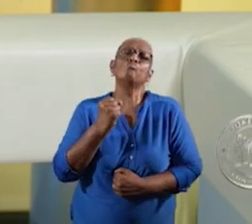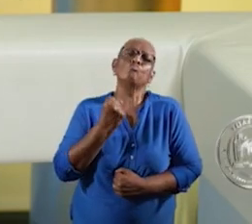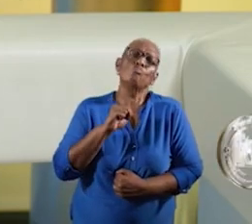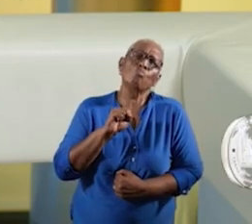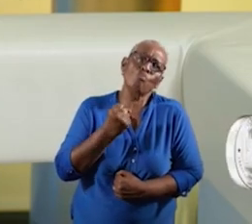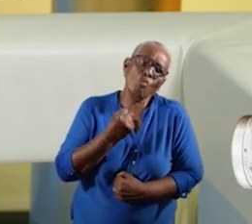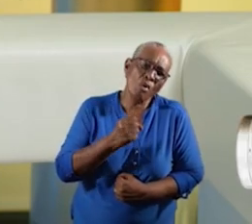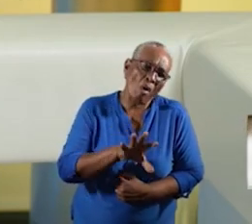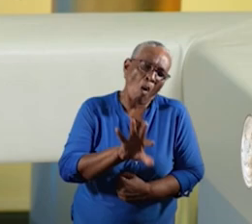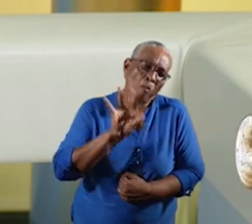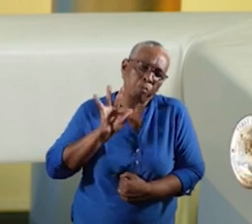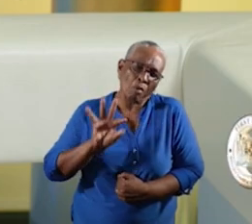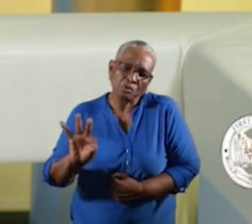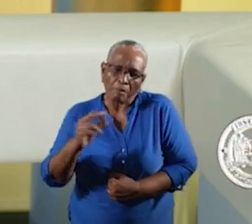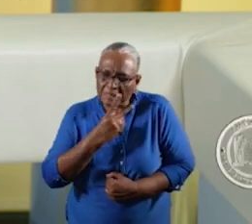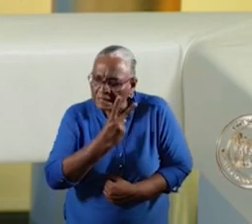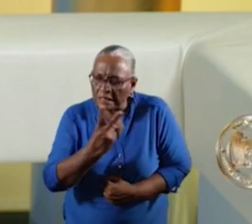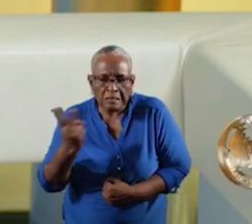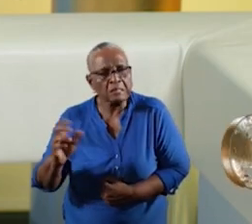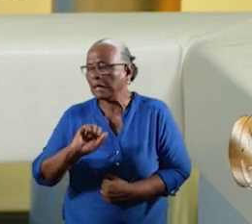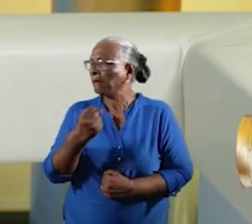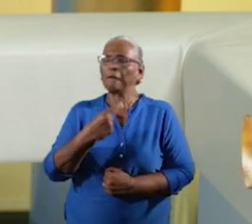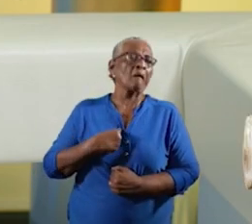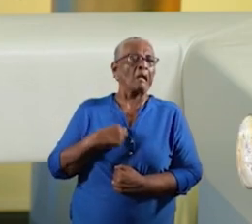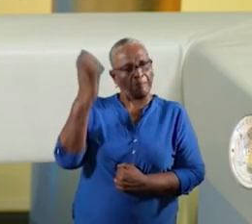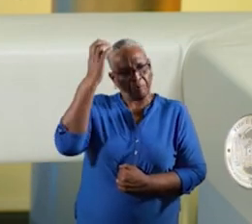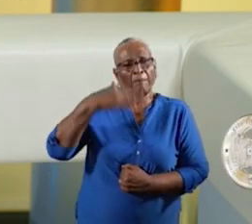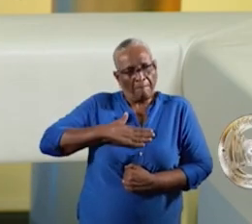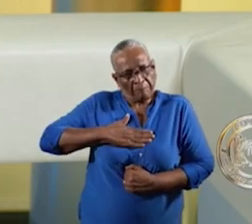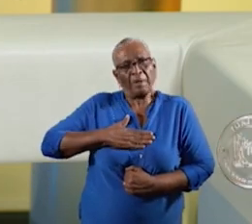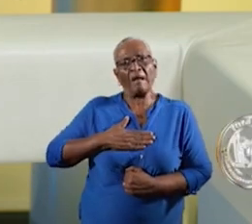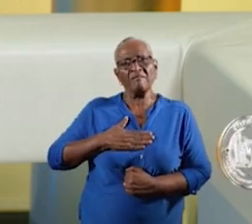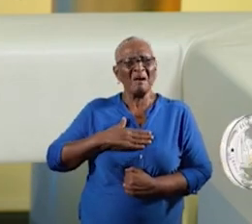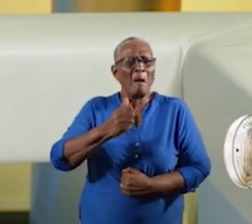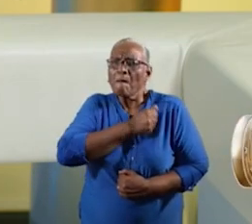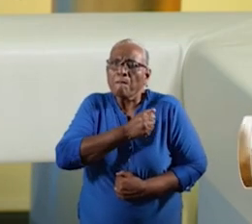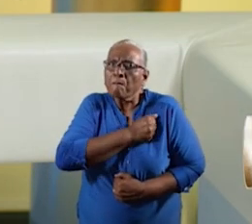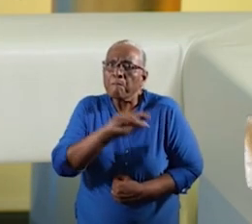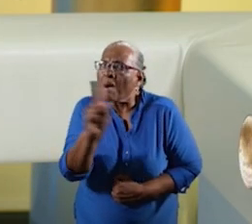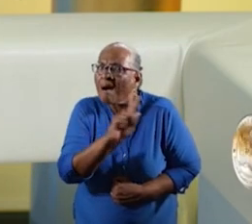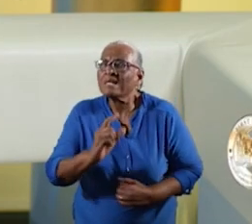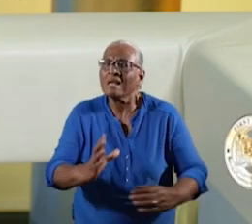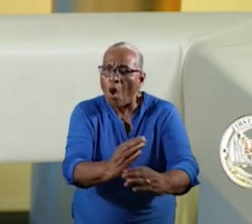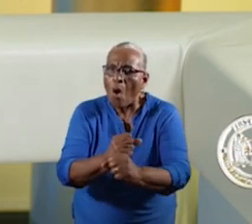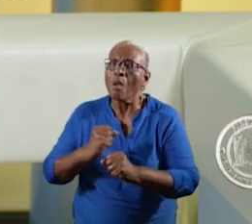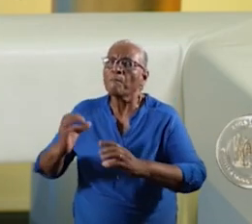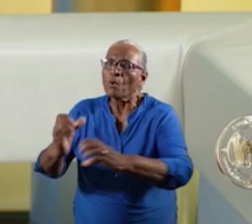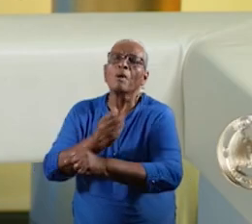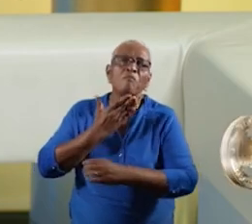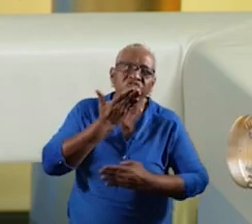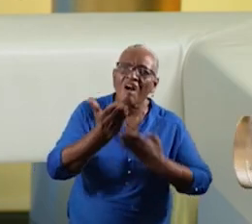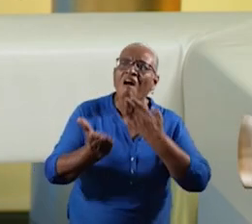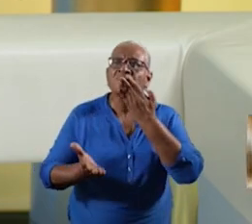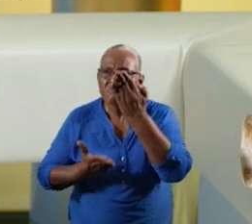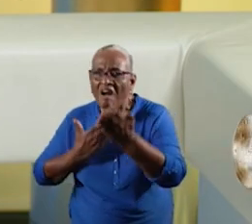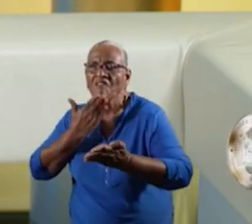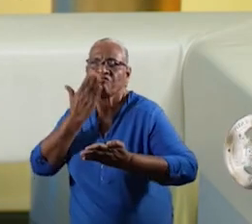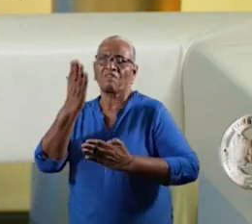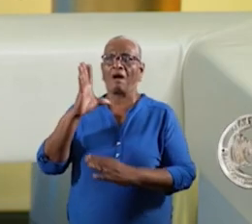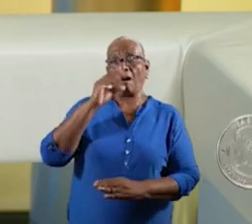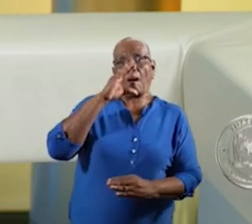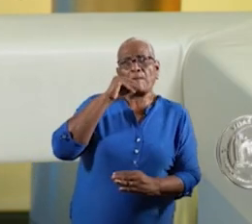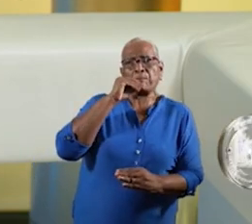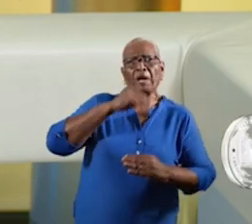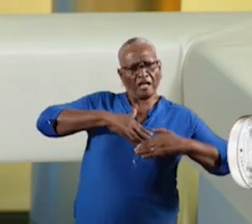het moeilijk is om oplossingen te zien. Wees daarom alsjeblieft niet bang om hulp te zoeken en te